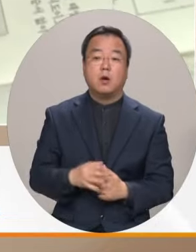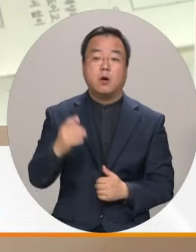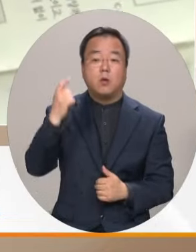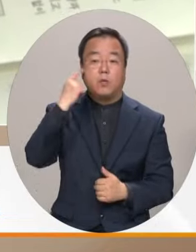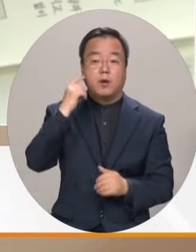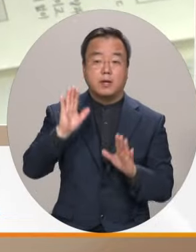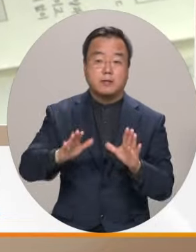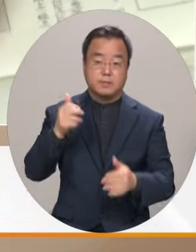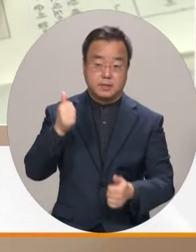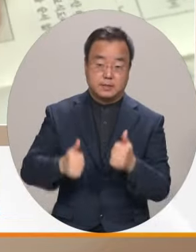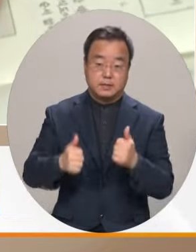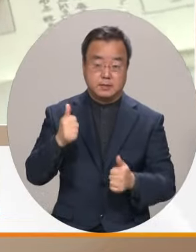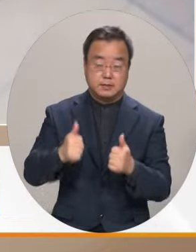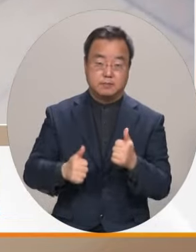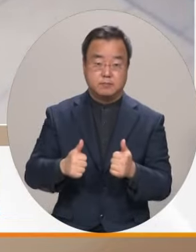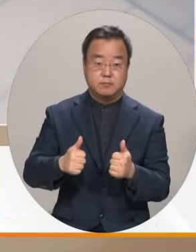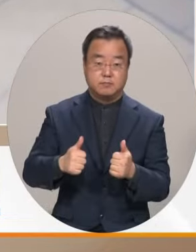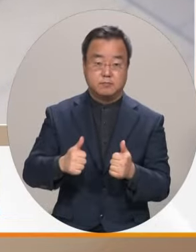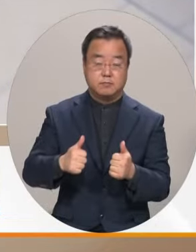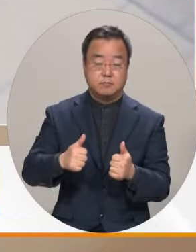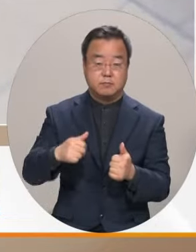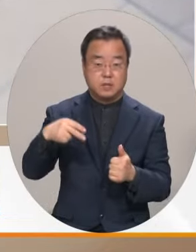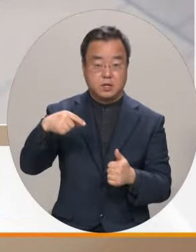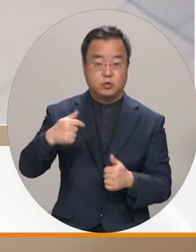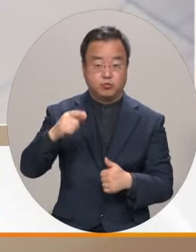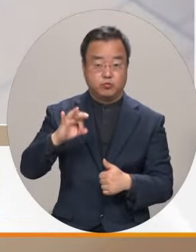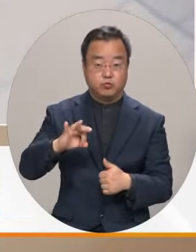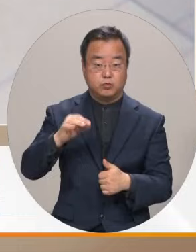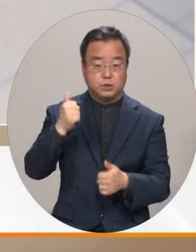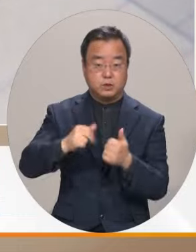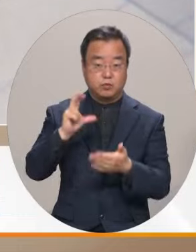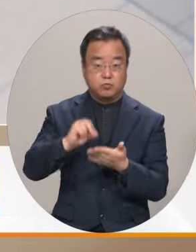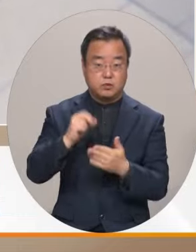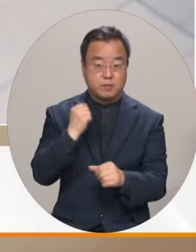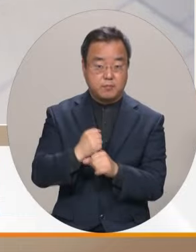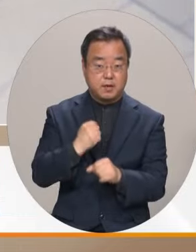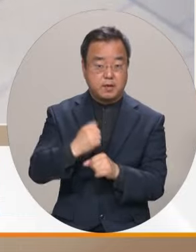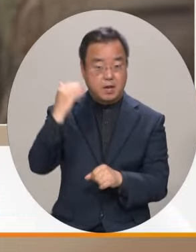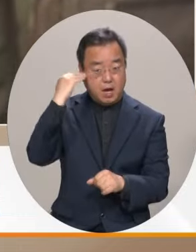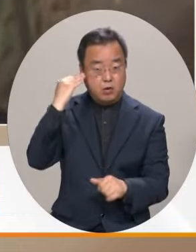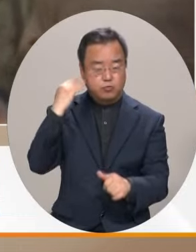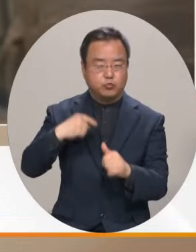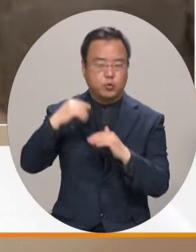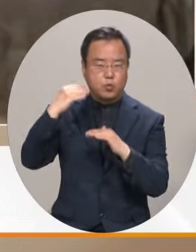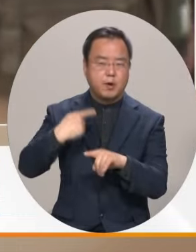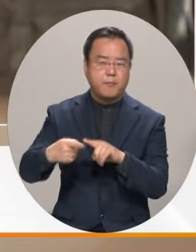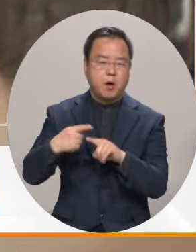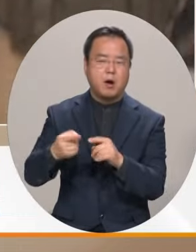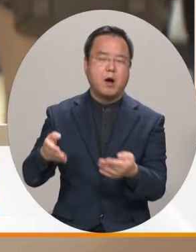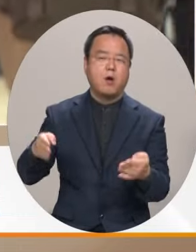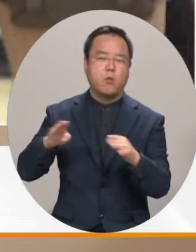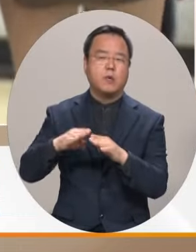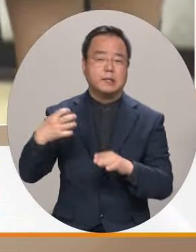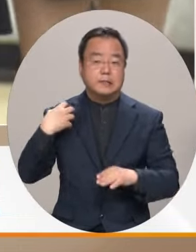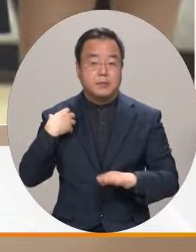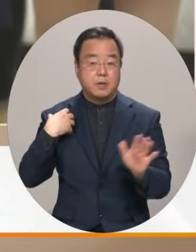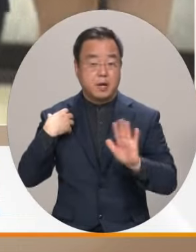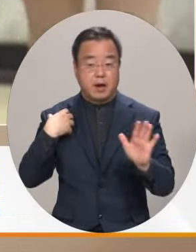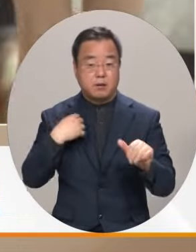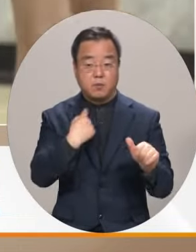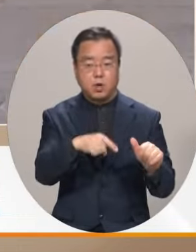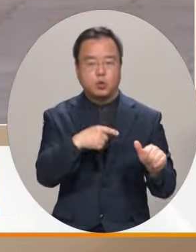이번 시험은 어 수능 문제를 출제하는 출제하는 한국 교육과정 평안이 주관한 시험이 아니라 교육청에서